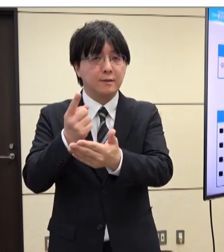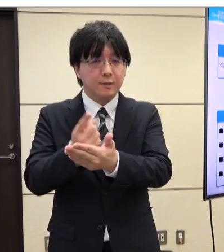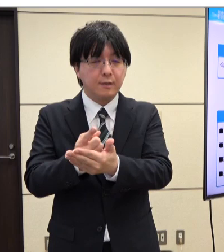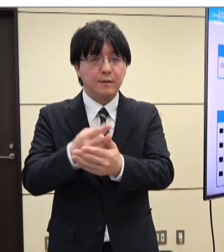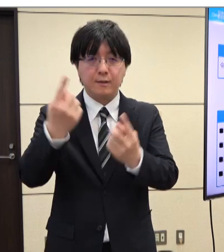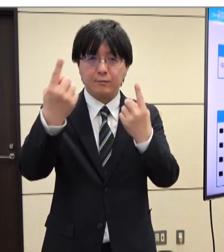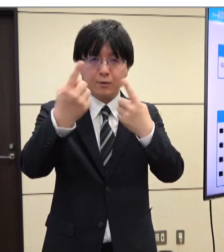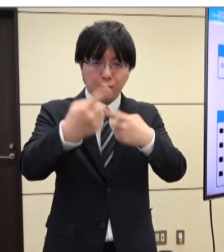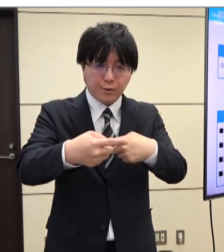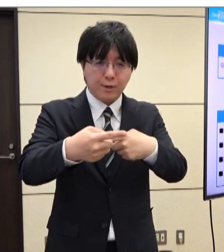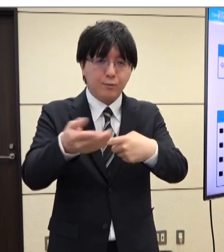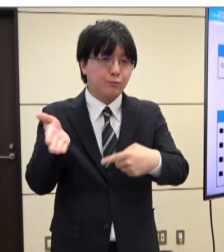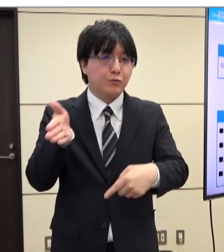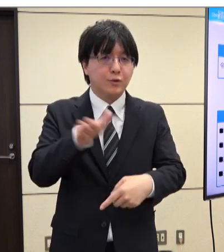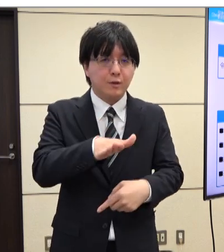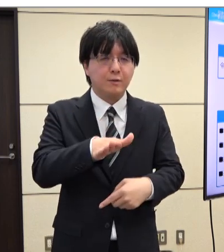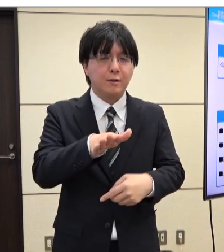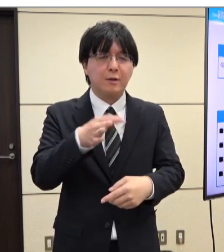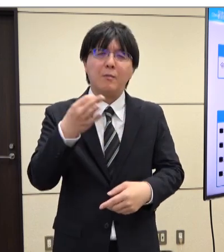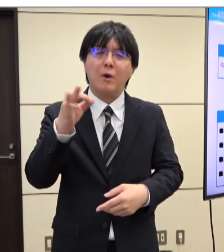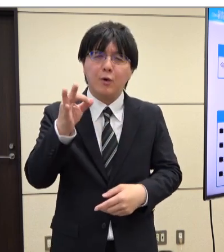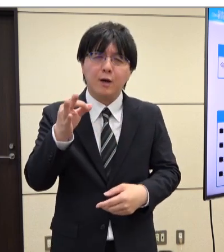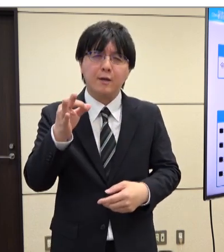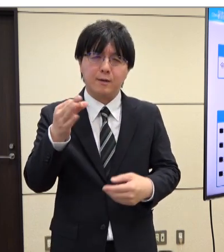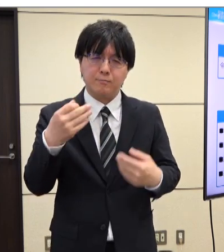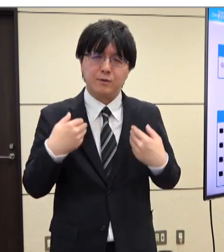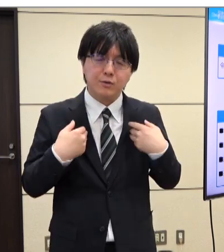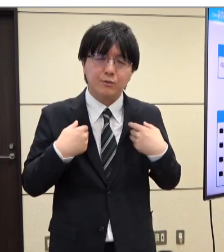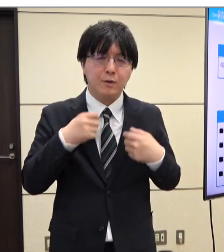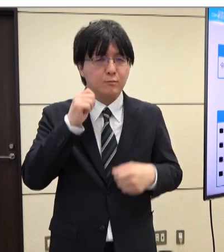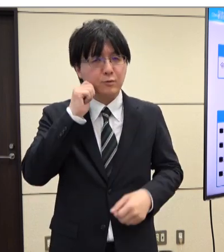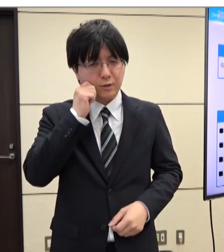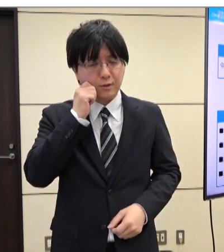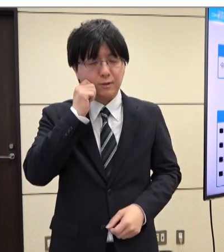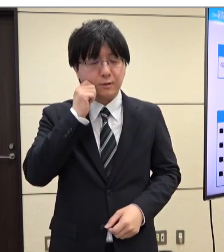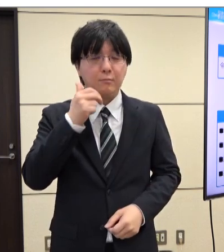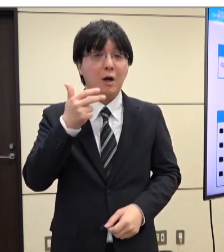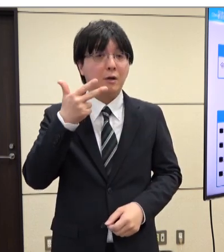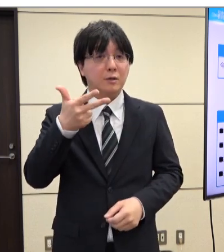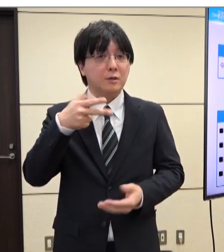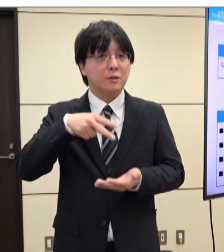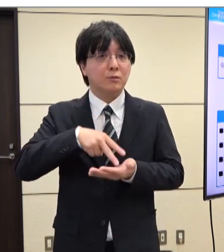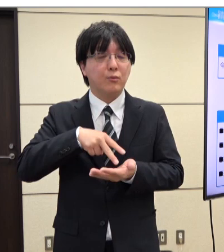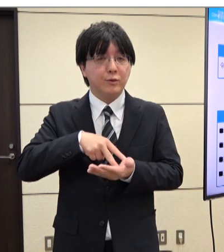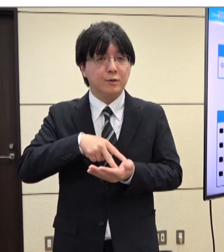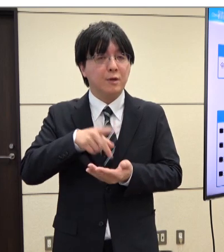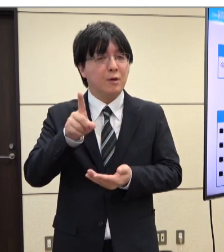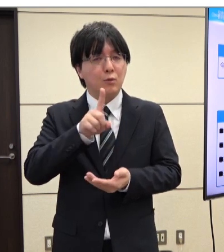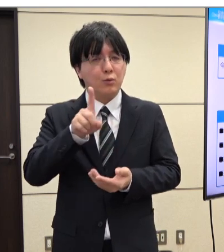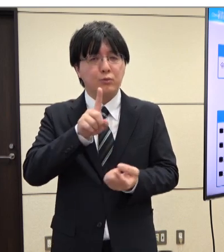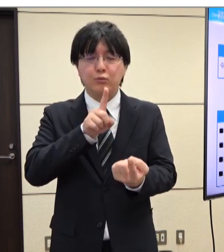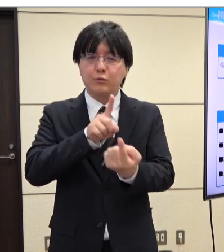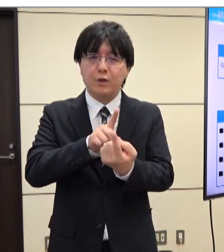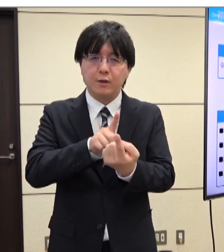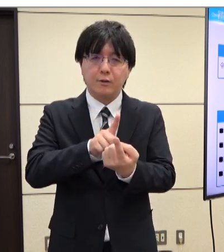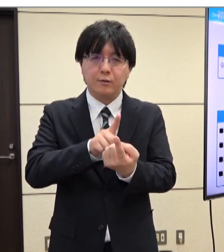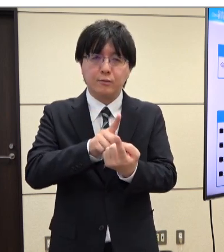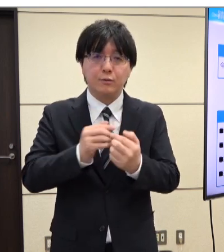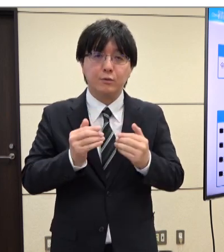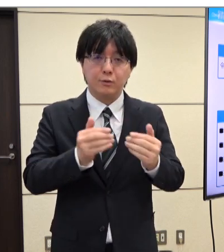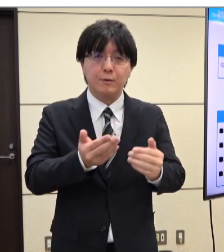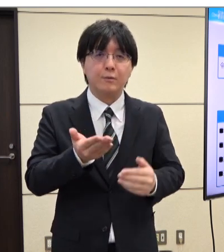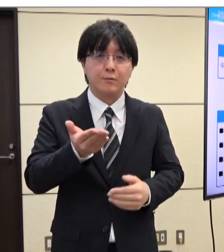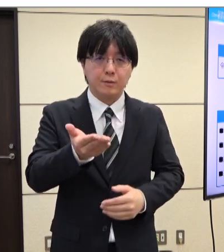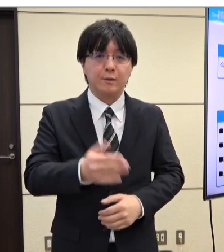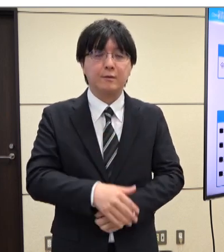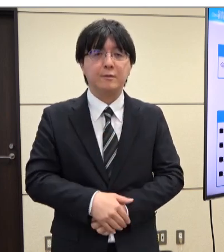断機とかを設置するというのは費用面もあって難しいということなので、市としてこう今後どういうふうにそういう対策を進めていくかというのも、もし いや、これ